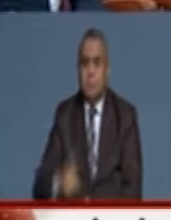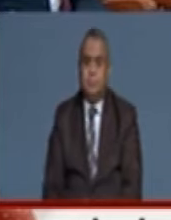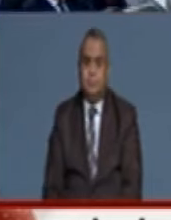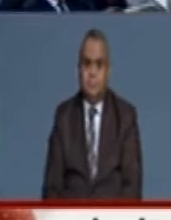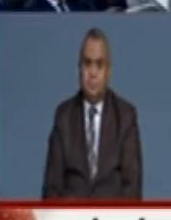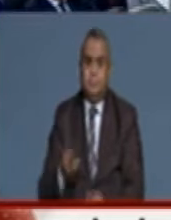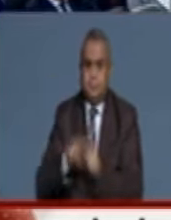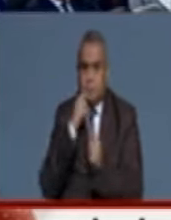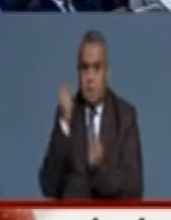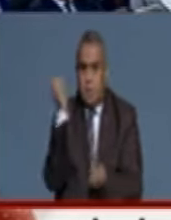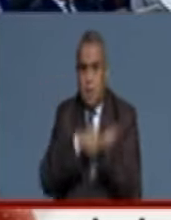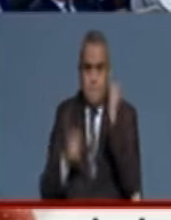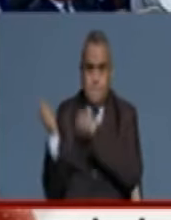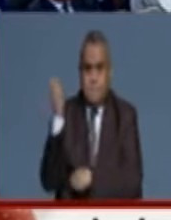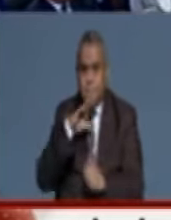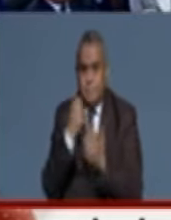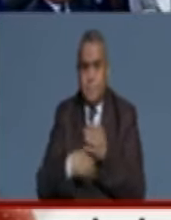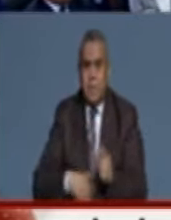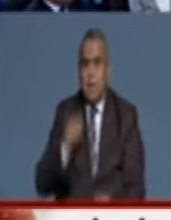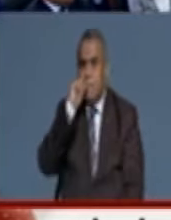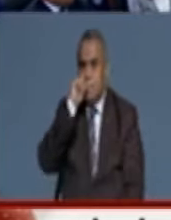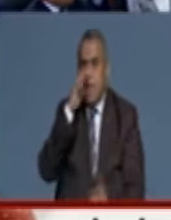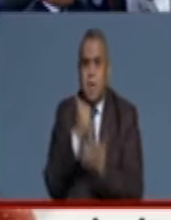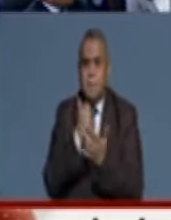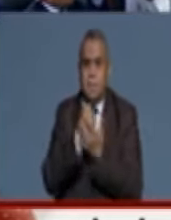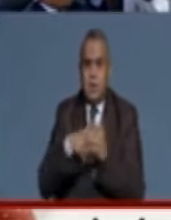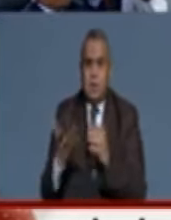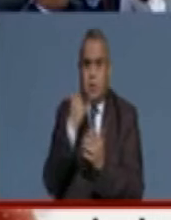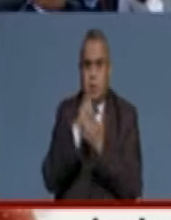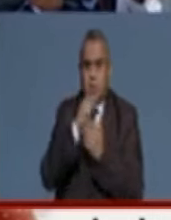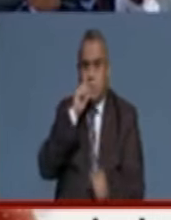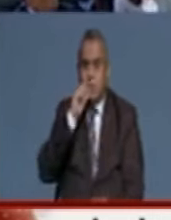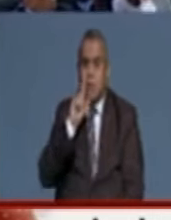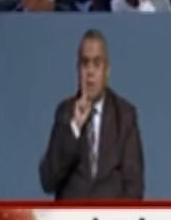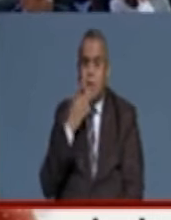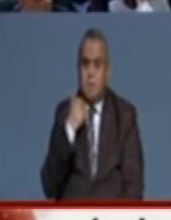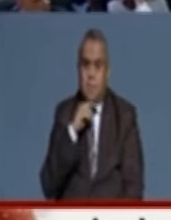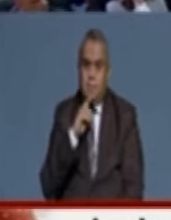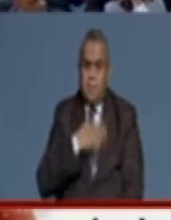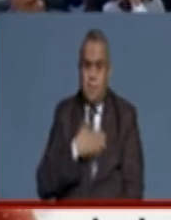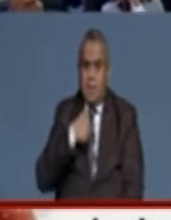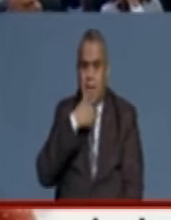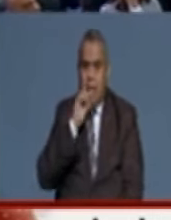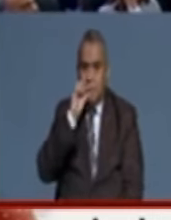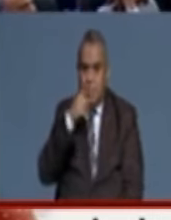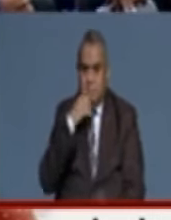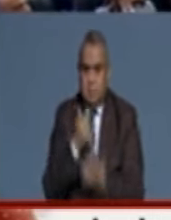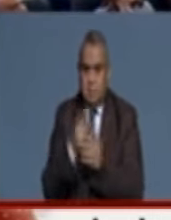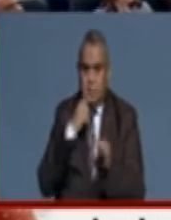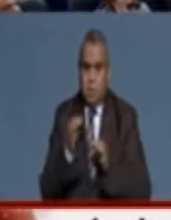مصنع نوفا لمكونات محطات مياه الشرب والصرف الصحي، دكتور مهندس احمد كمال معوض، اتفضل يا